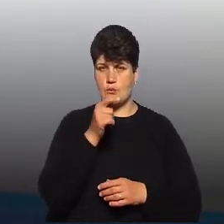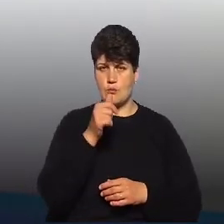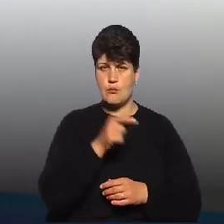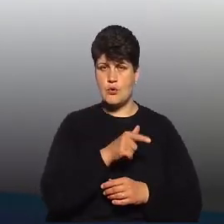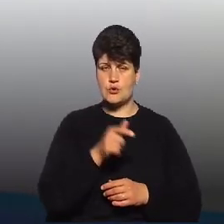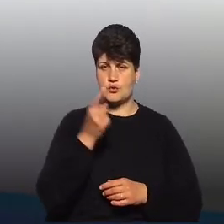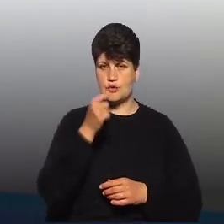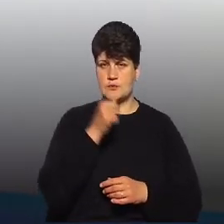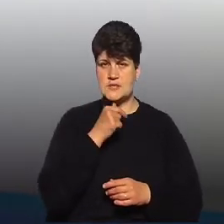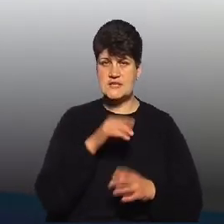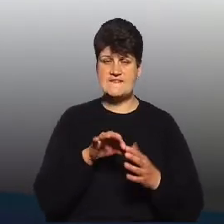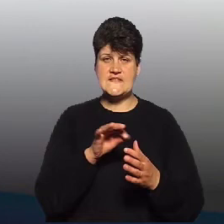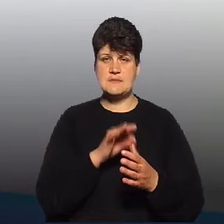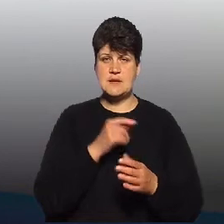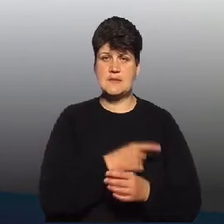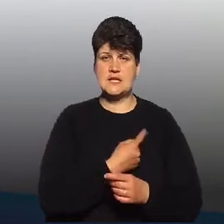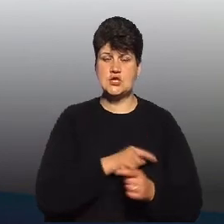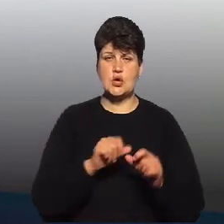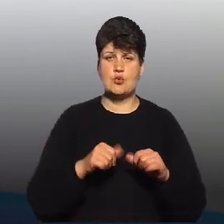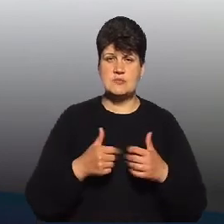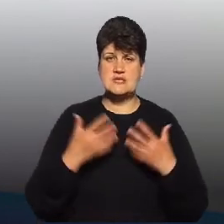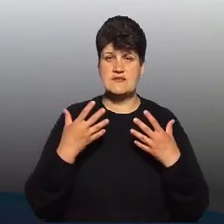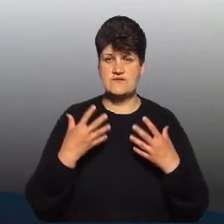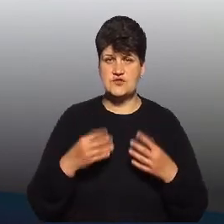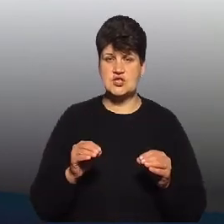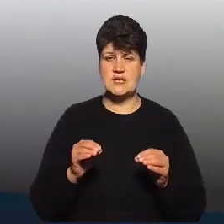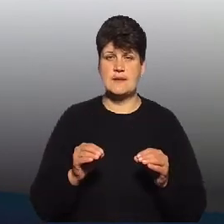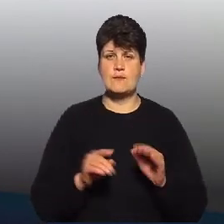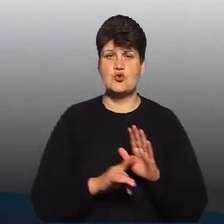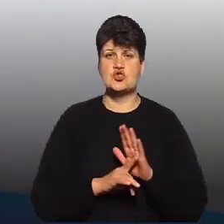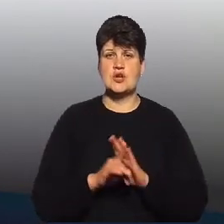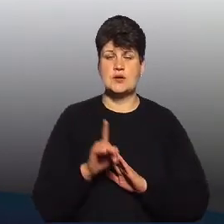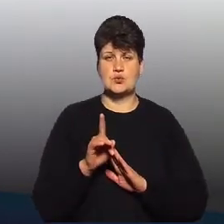комісії, і, відповідно, вже з початком